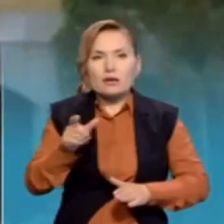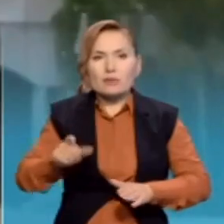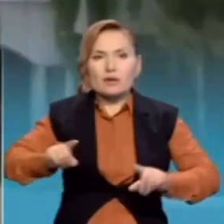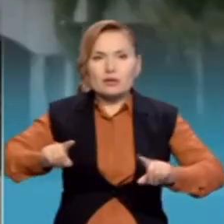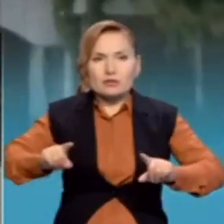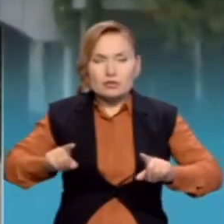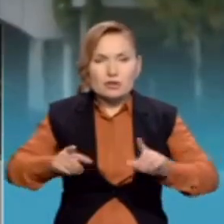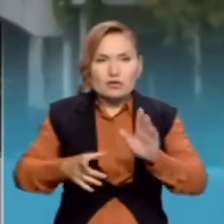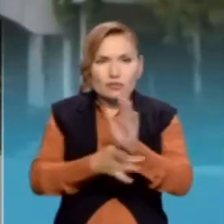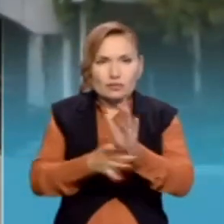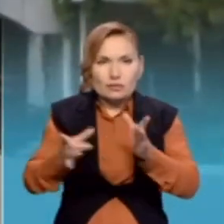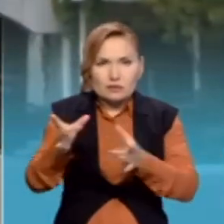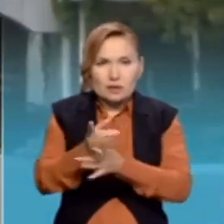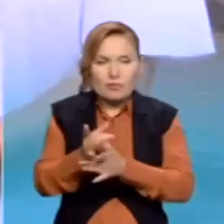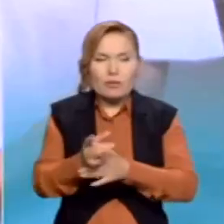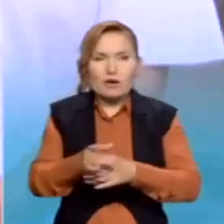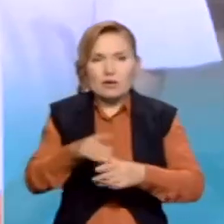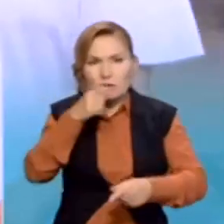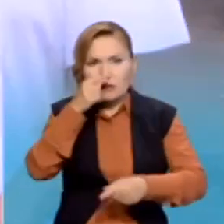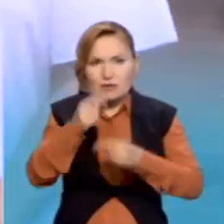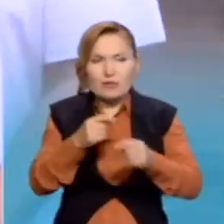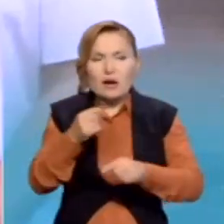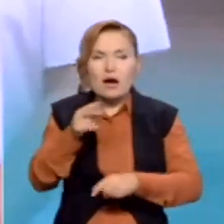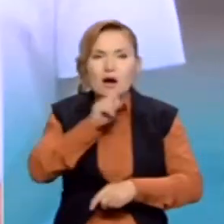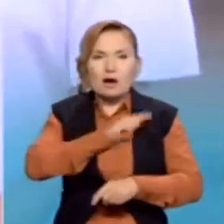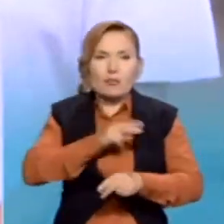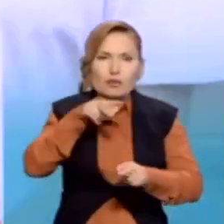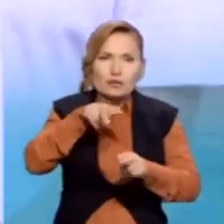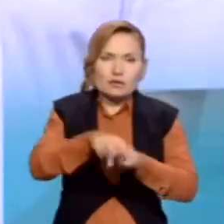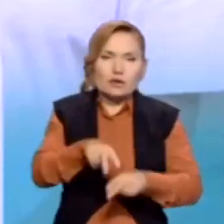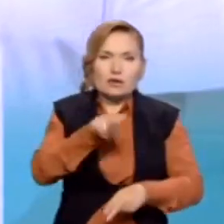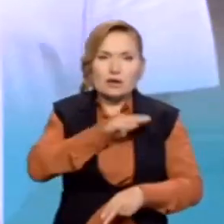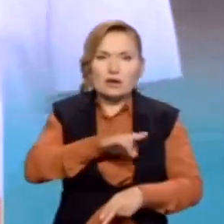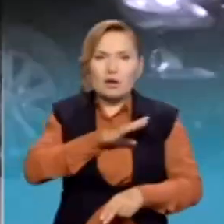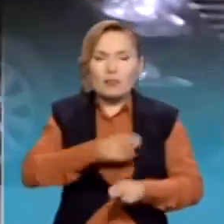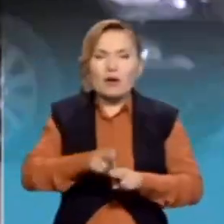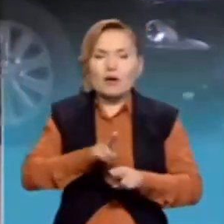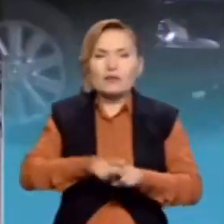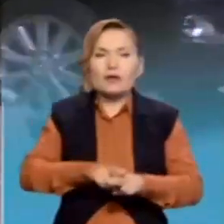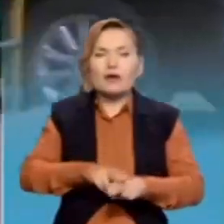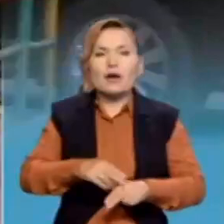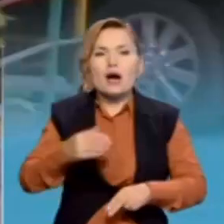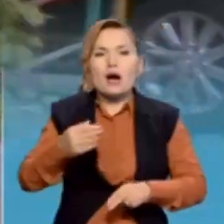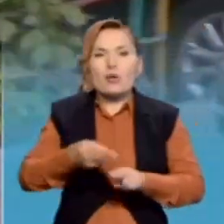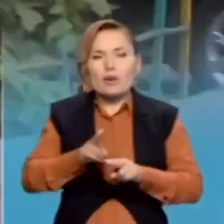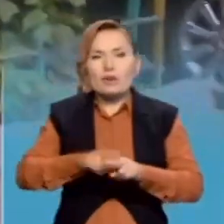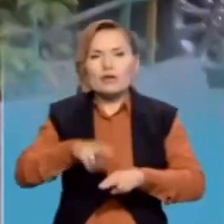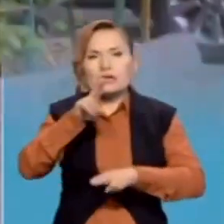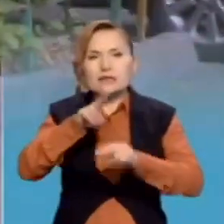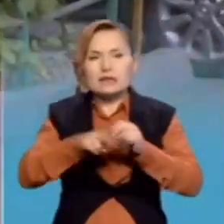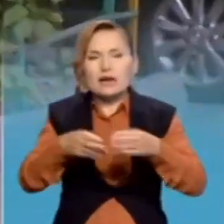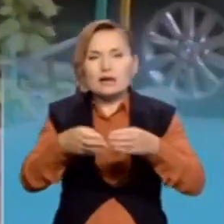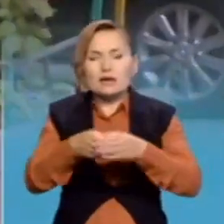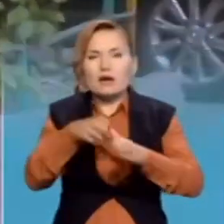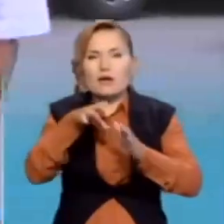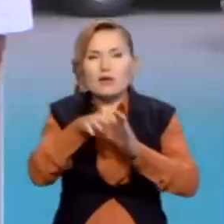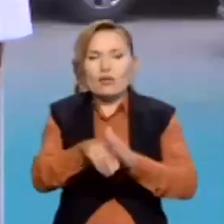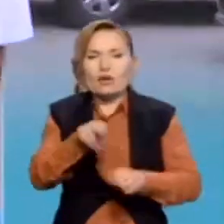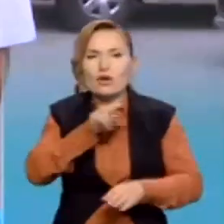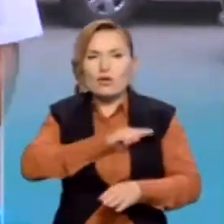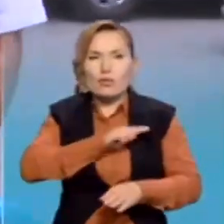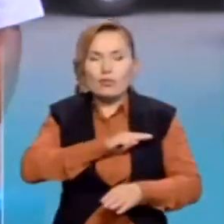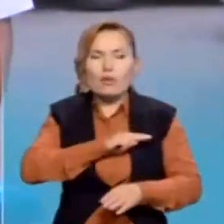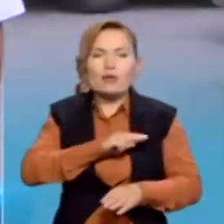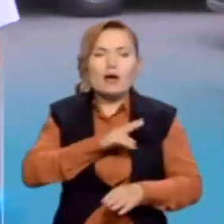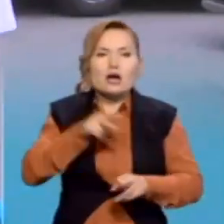бағытталған іс-шаралар қолға алынды. Құлдықта болған азаматтарды осы бағытта жұмыс істейтін қоғамдық қор уақытша баспана